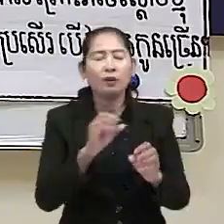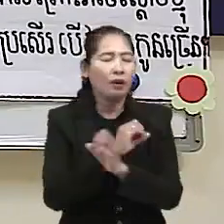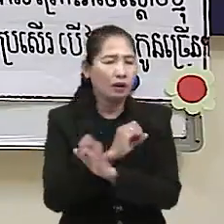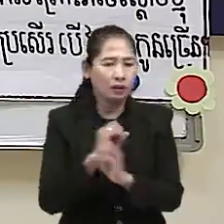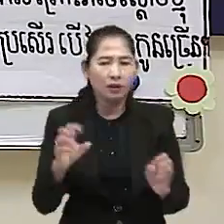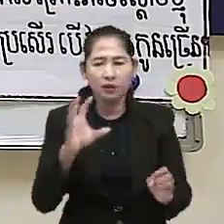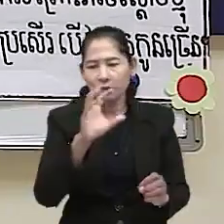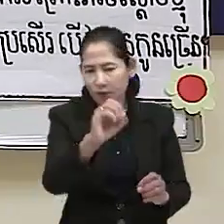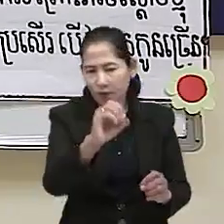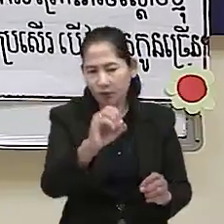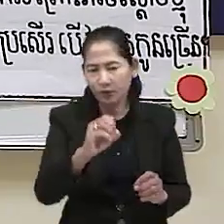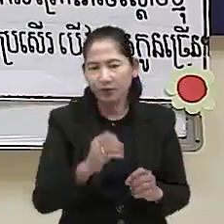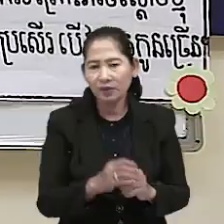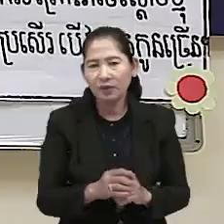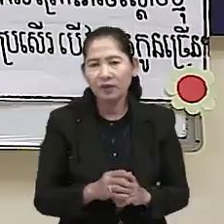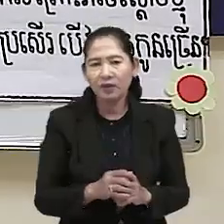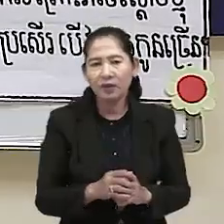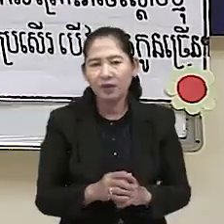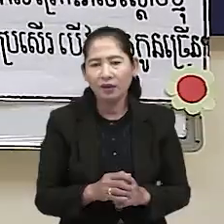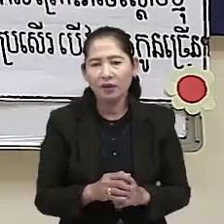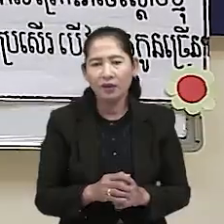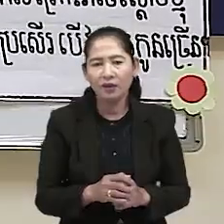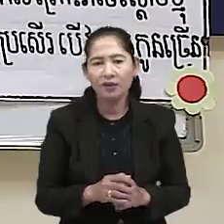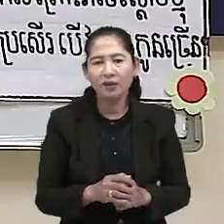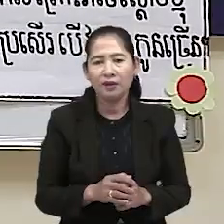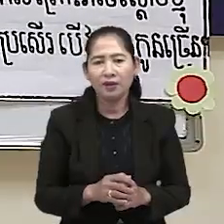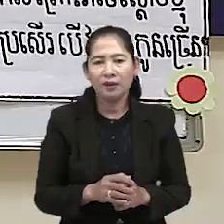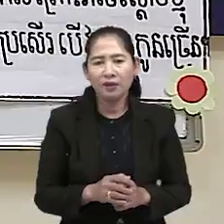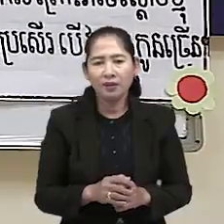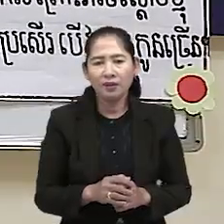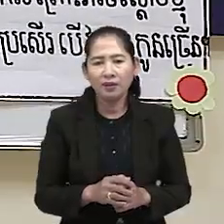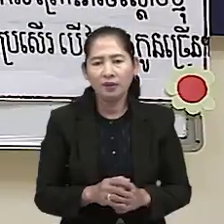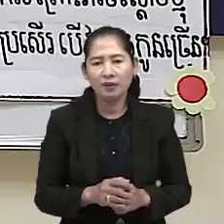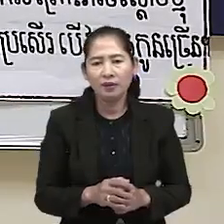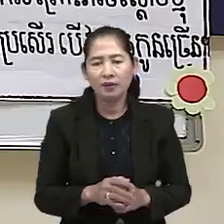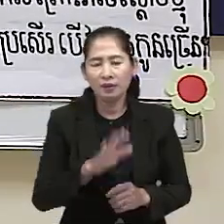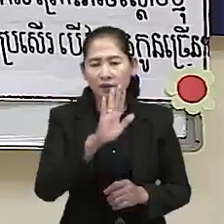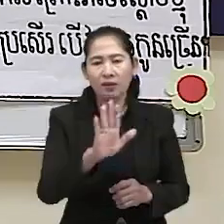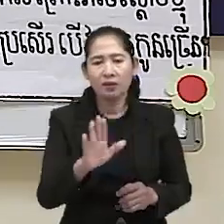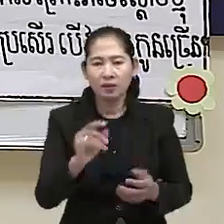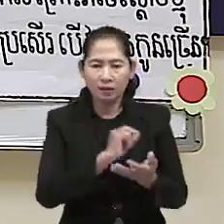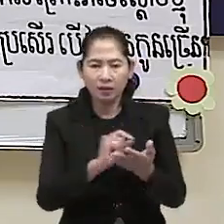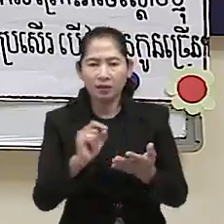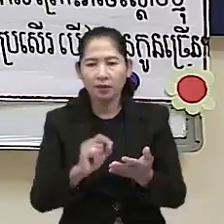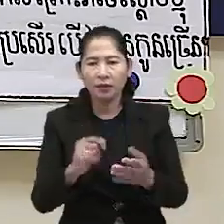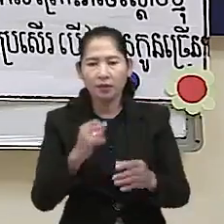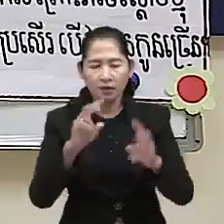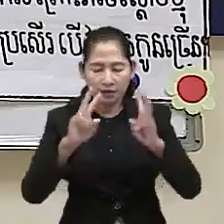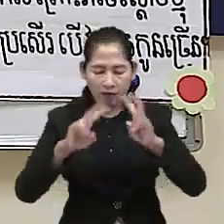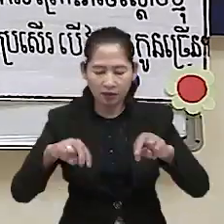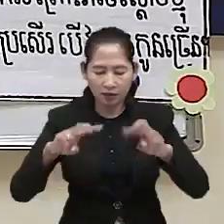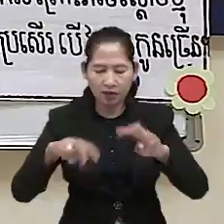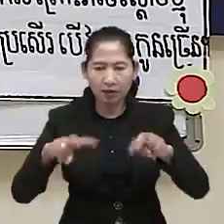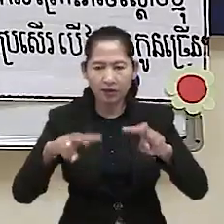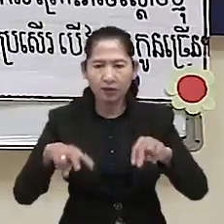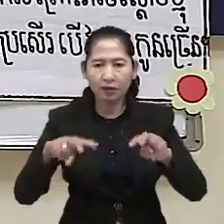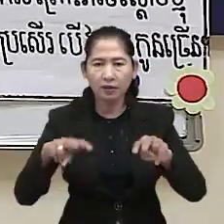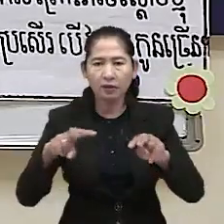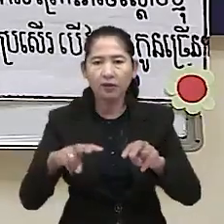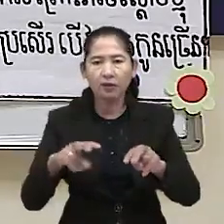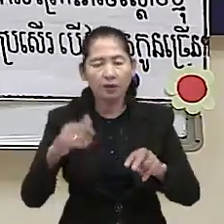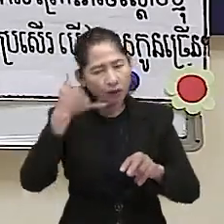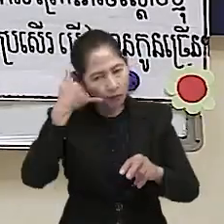ណាកូនណាកូនអត់គោចឹងគ្រូក៏អត់បានឲ្យបន្ទុកកូនដែរអញ្ចឹងណាអញ្ចឹងកូនត្រូវតែសរសេរមកធ្វើការស្រាវជ្រាវមកកូន